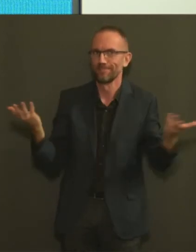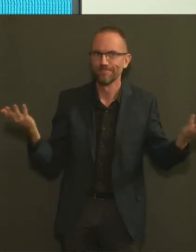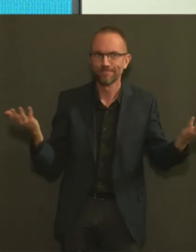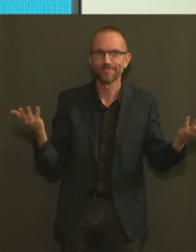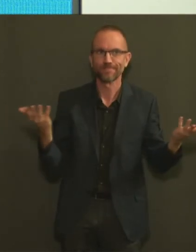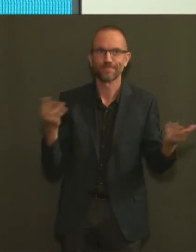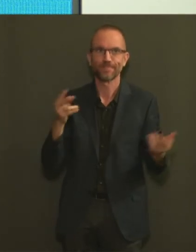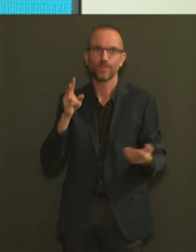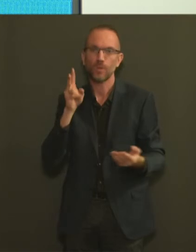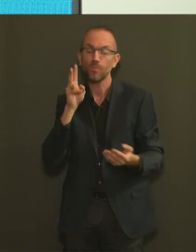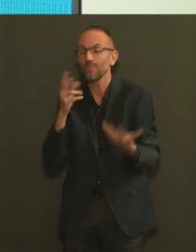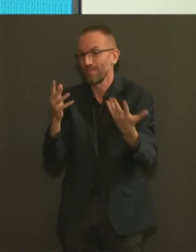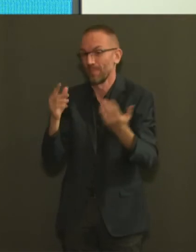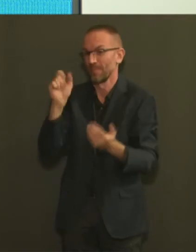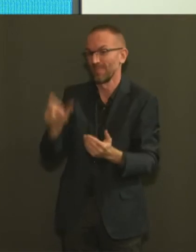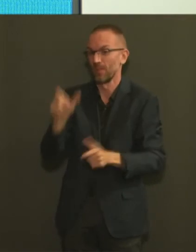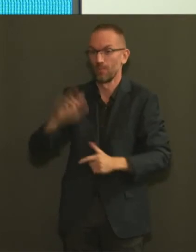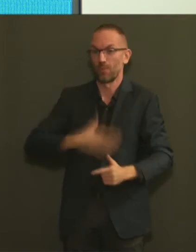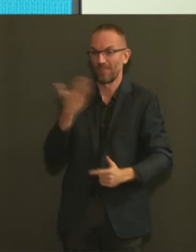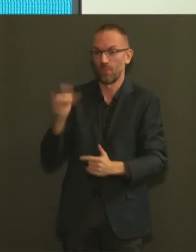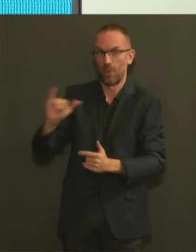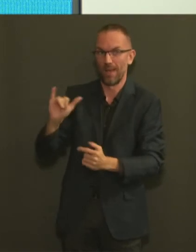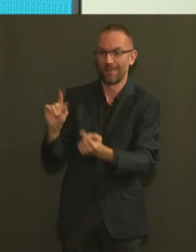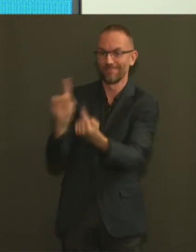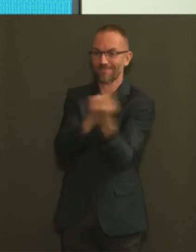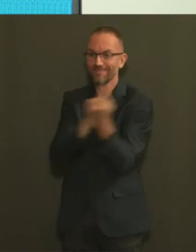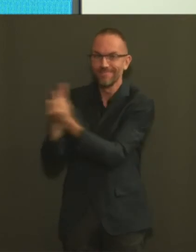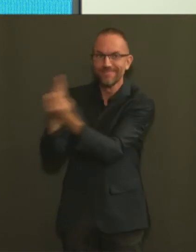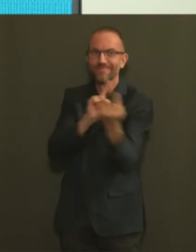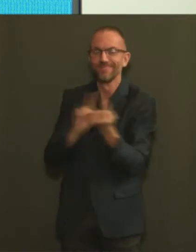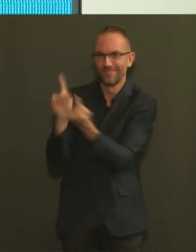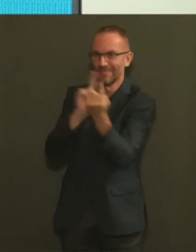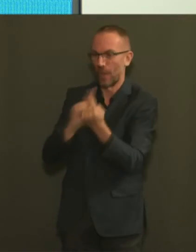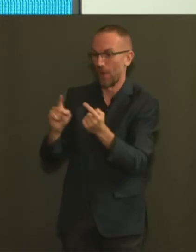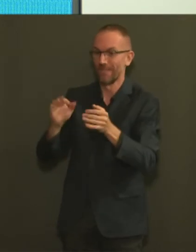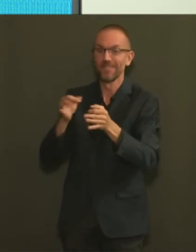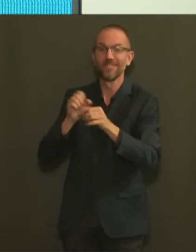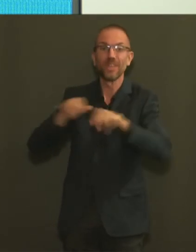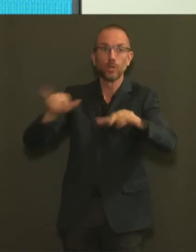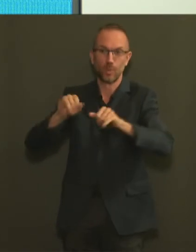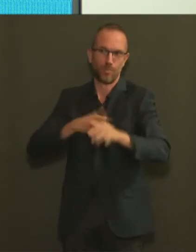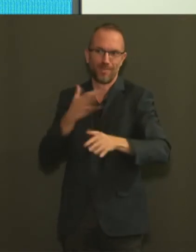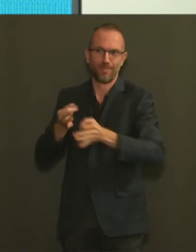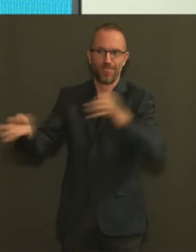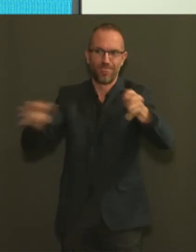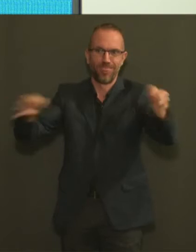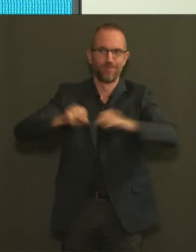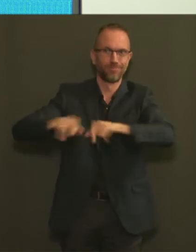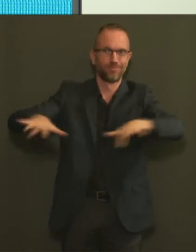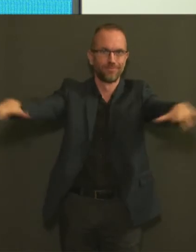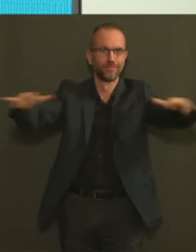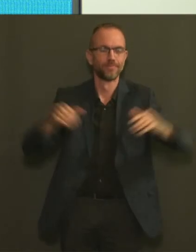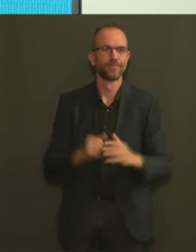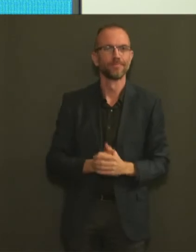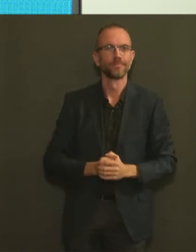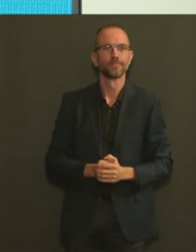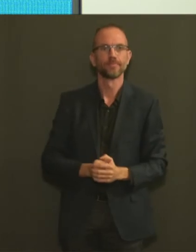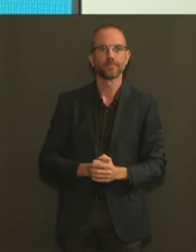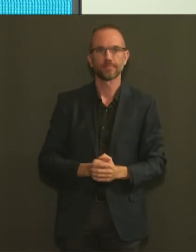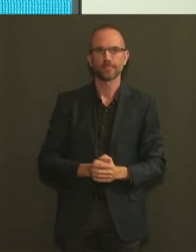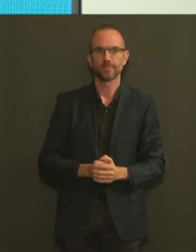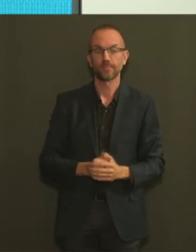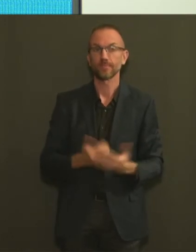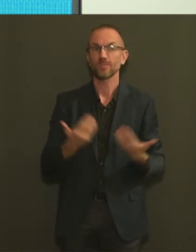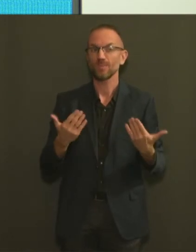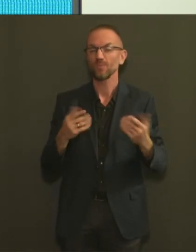et se propagent ainsi rapidement dans la population ça peut avoir trait aussi au fait que dans certains cas certaines